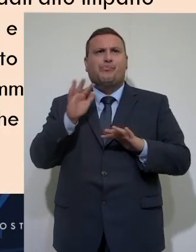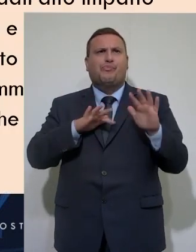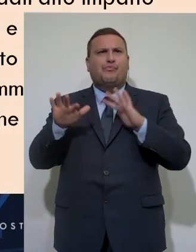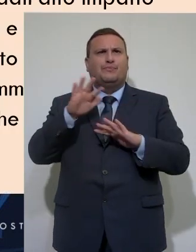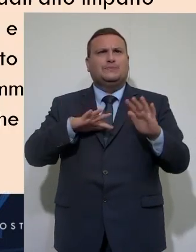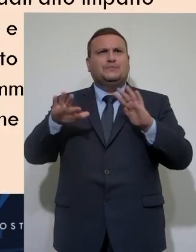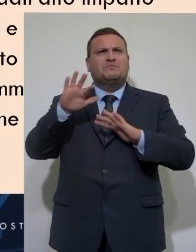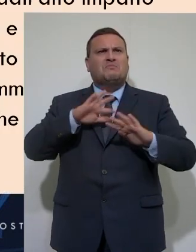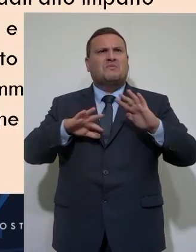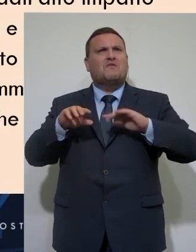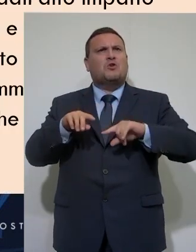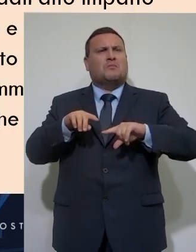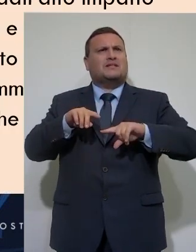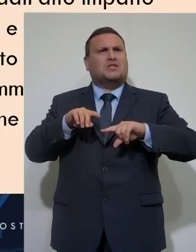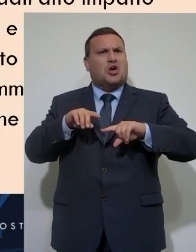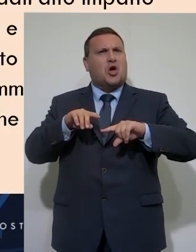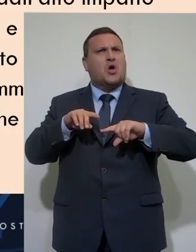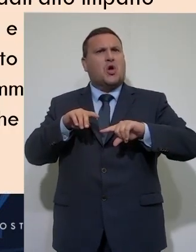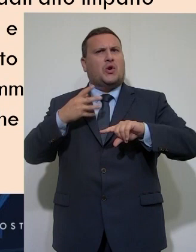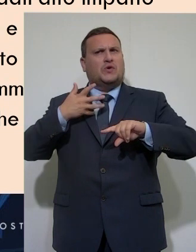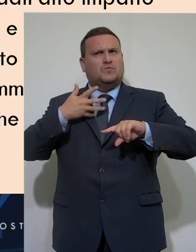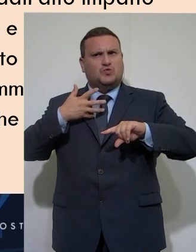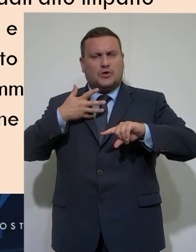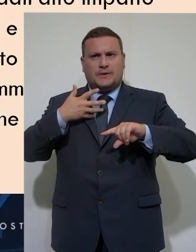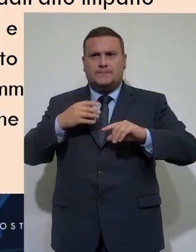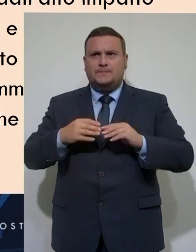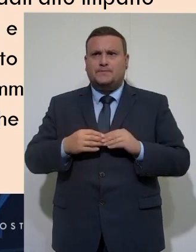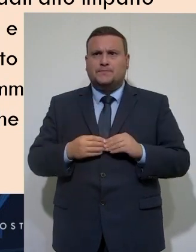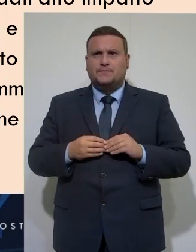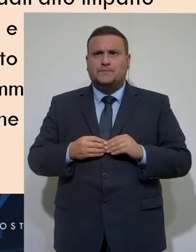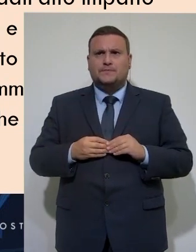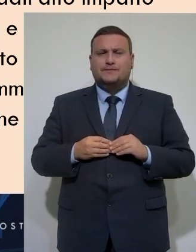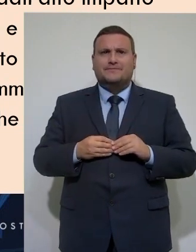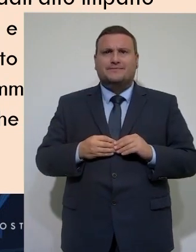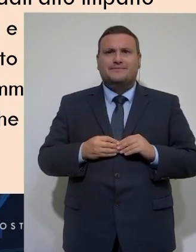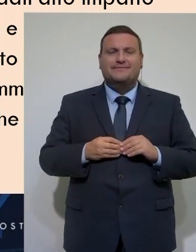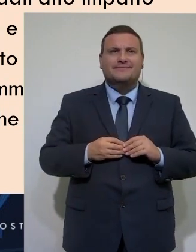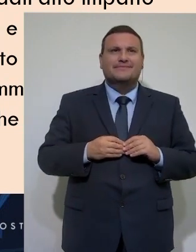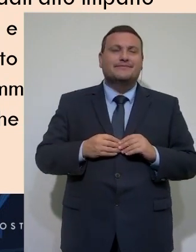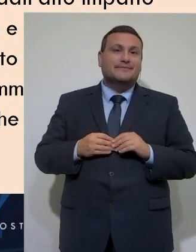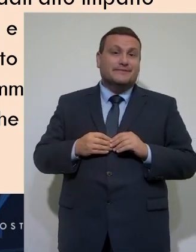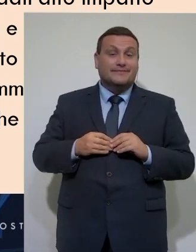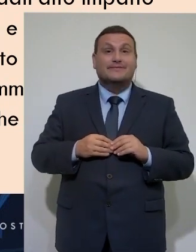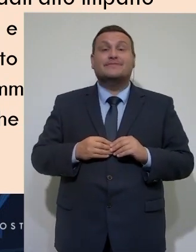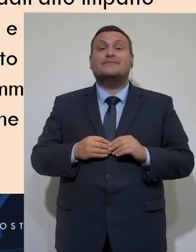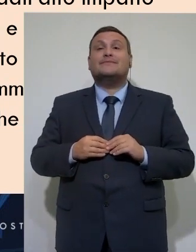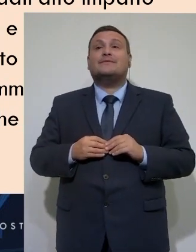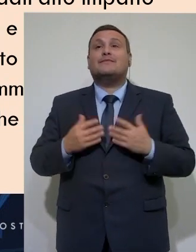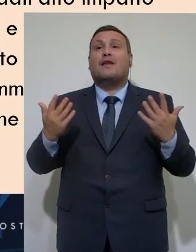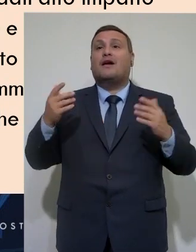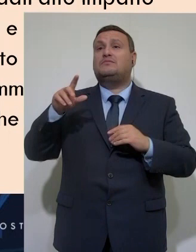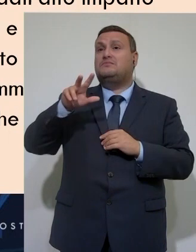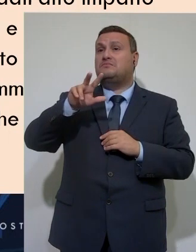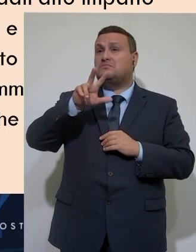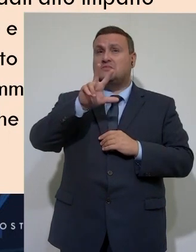frutto appunto di questo nostro lavoro, abbiamo dire, riconosciuto, individuato circa 300 strutture in Italia, di esse un terzo